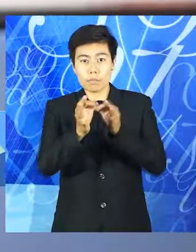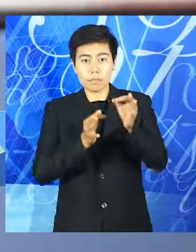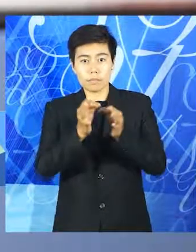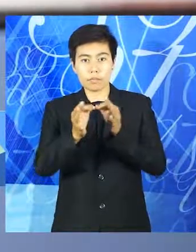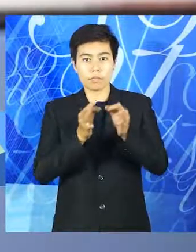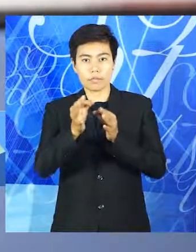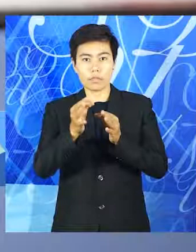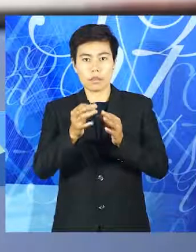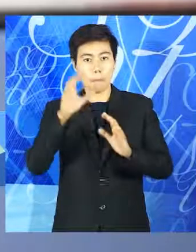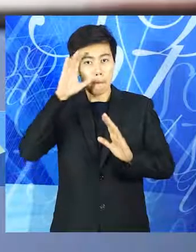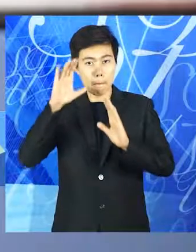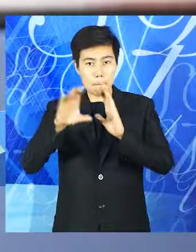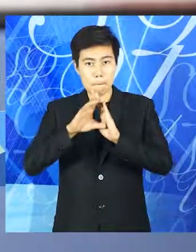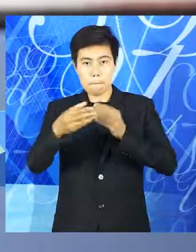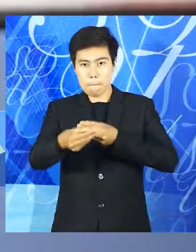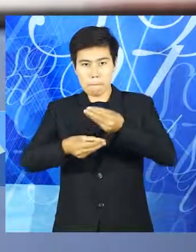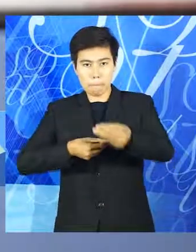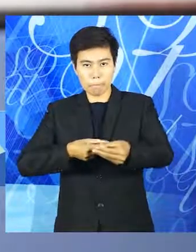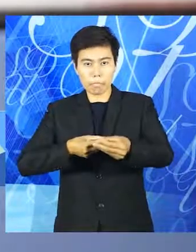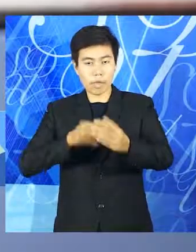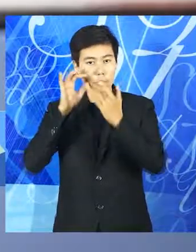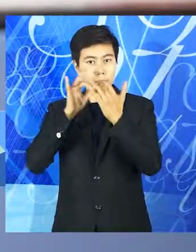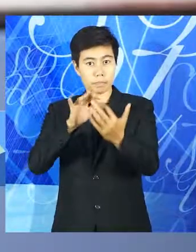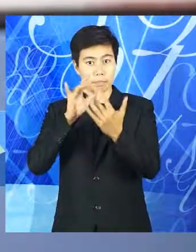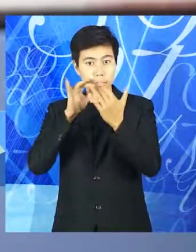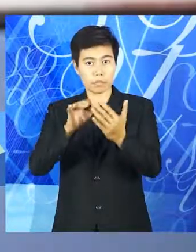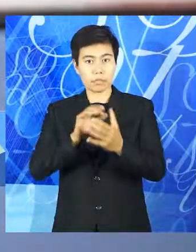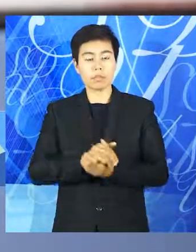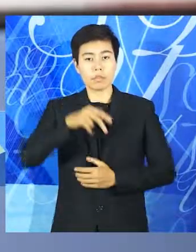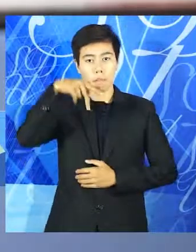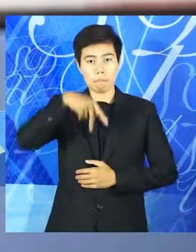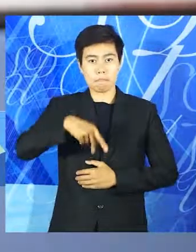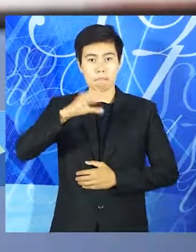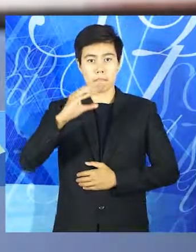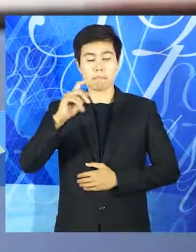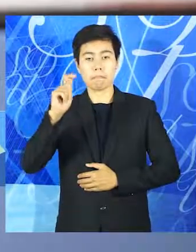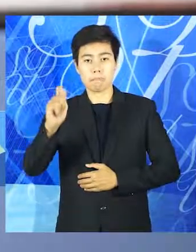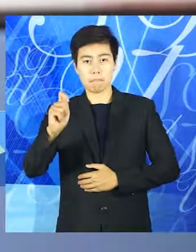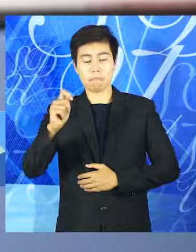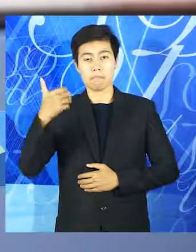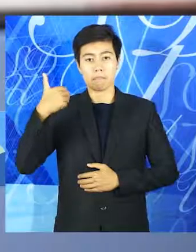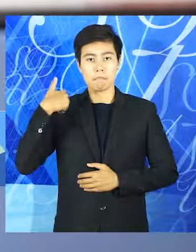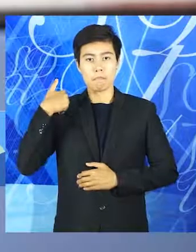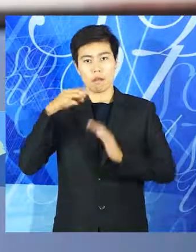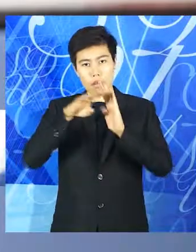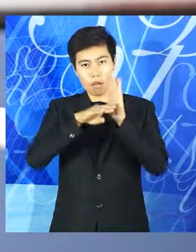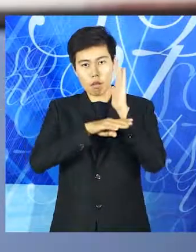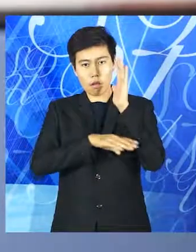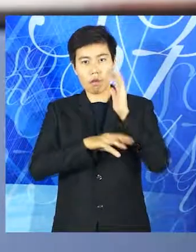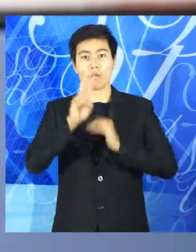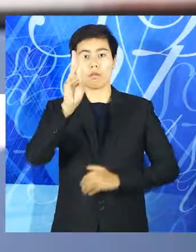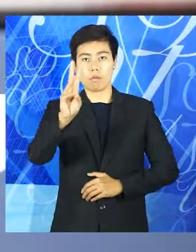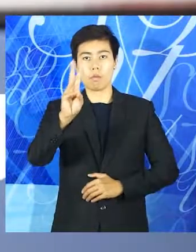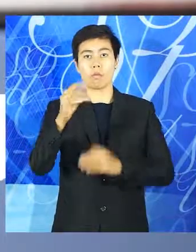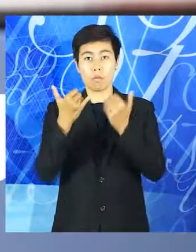ของการแลกเปลี่ยนภาพเพื่อการสื่อสารนะคะหรือเราเรียกว่า PICS ซึ่งมีด้วยกันทั้งหมด6ขั้นตอน